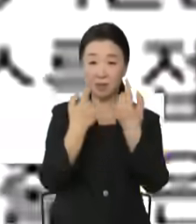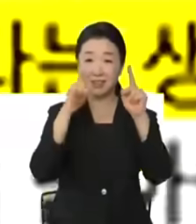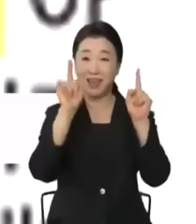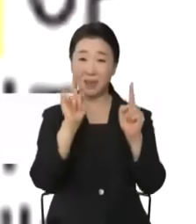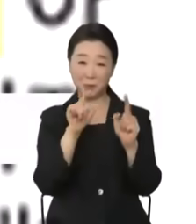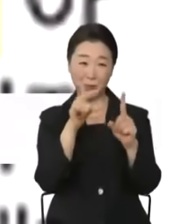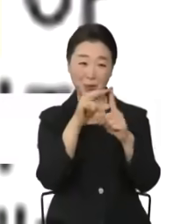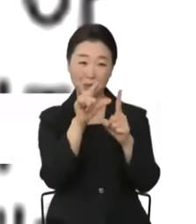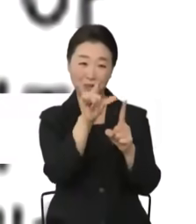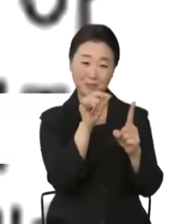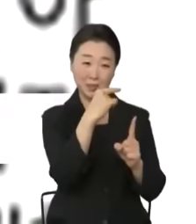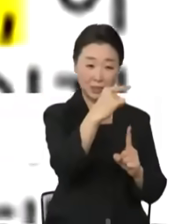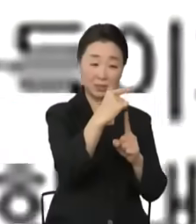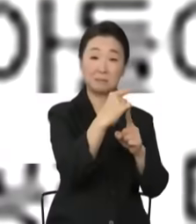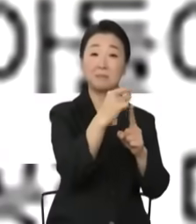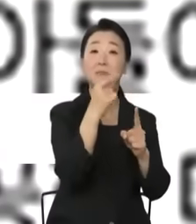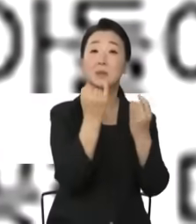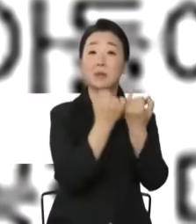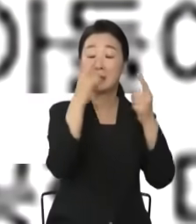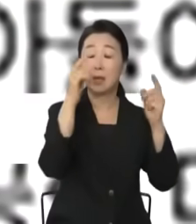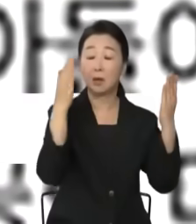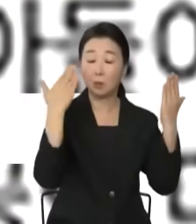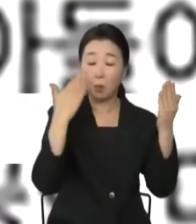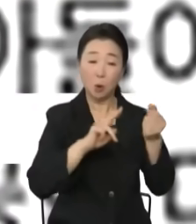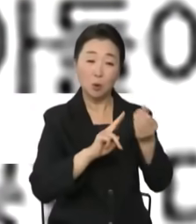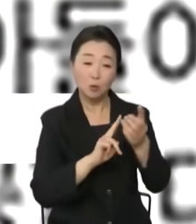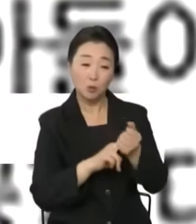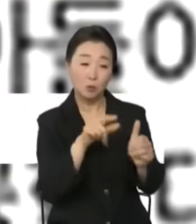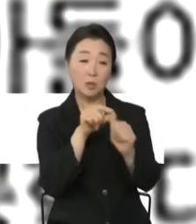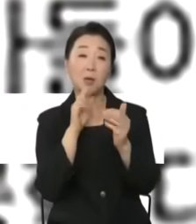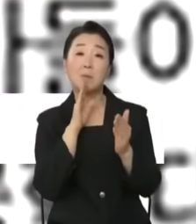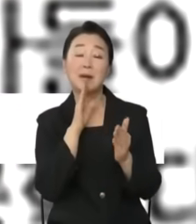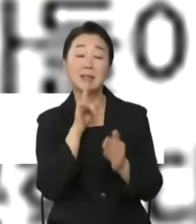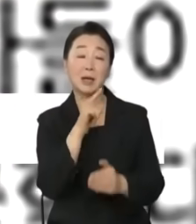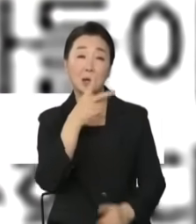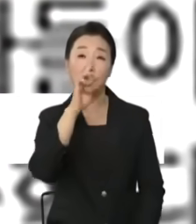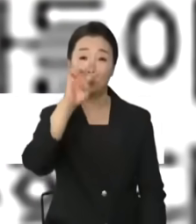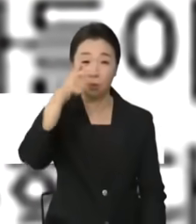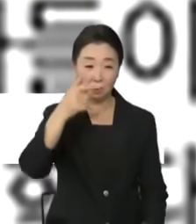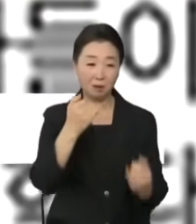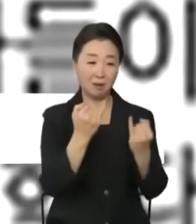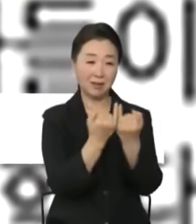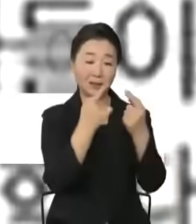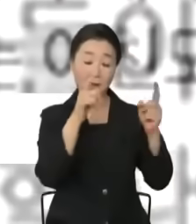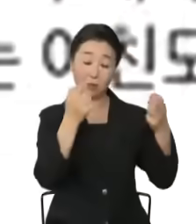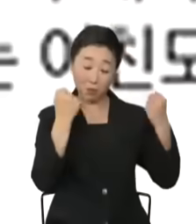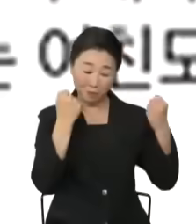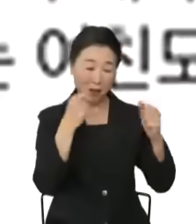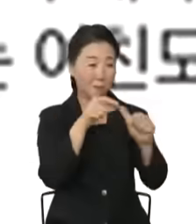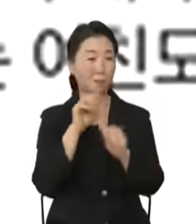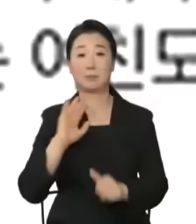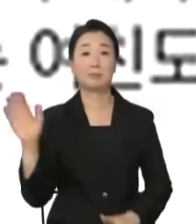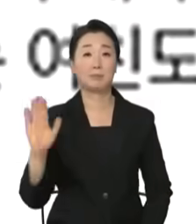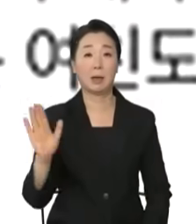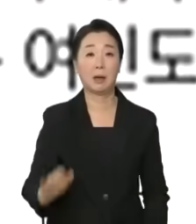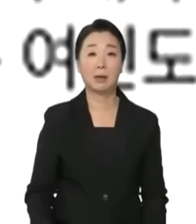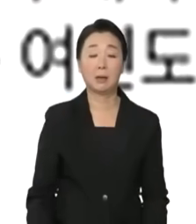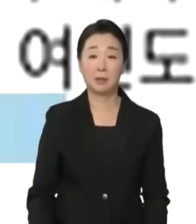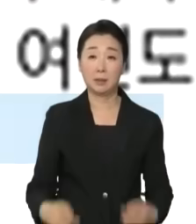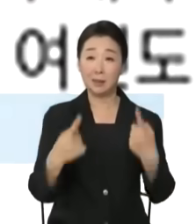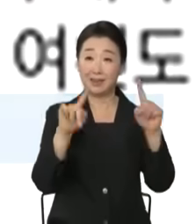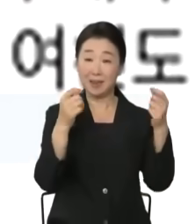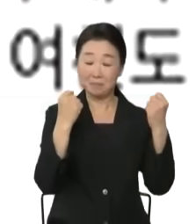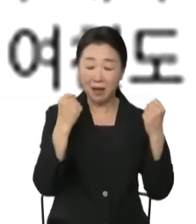가리키며 블라인드 채용 제도라 할지라도 가능하다면 이 대학 출신은 걸러내고 싶다고 했습니다. 또 이 대학